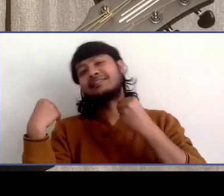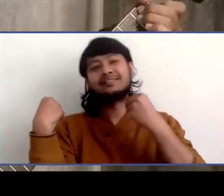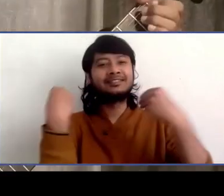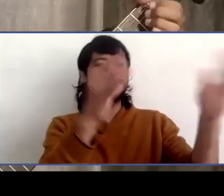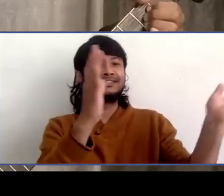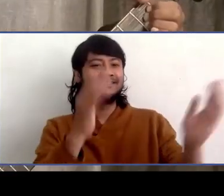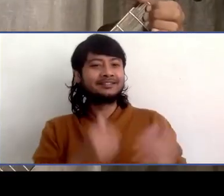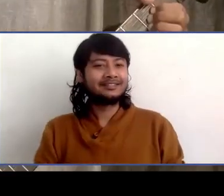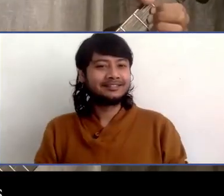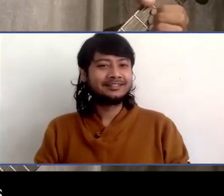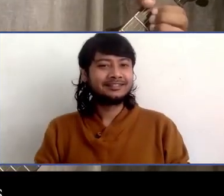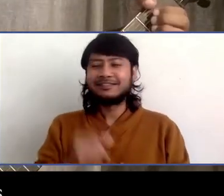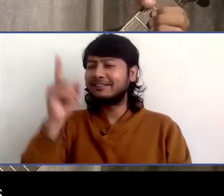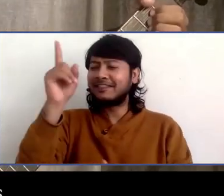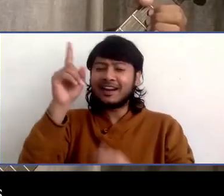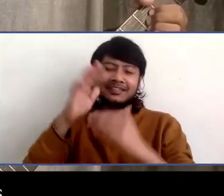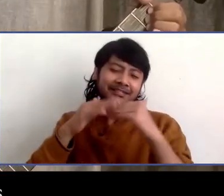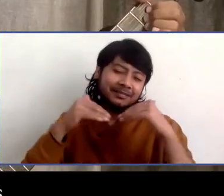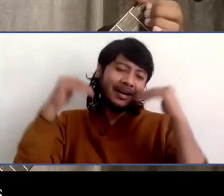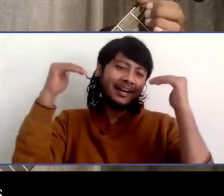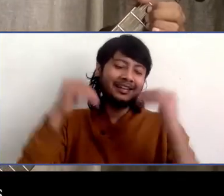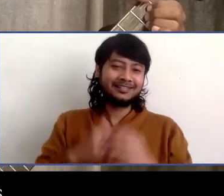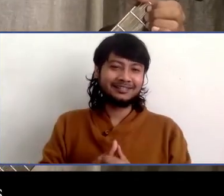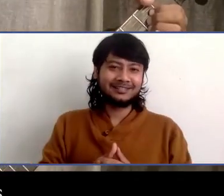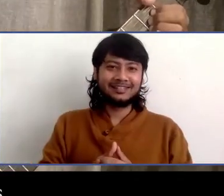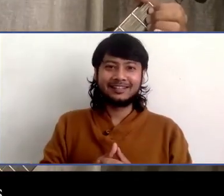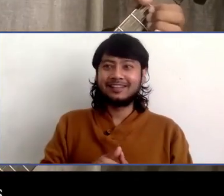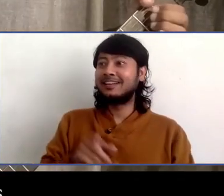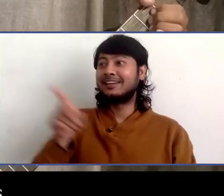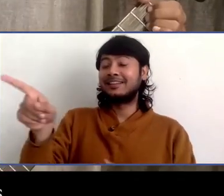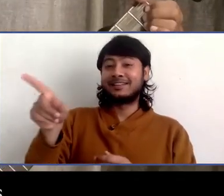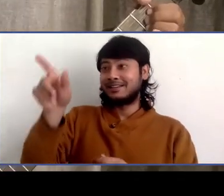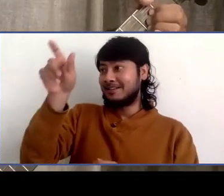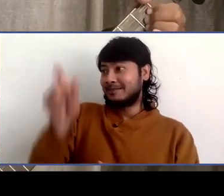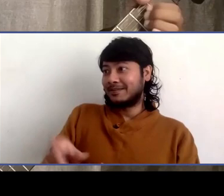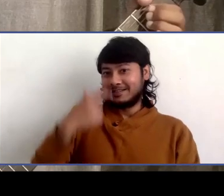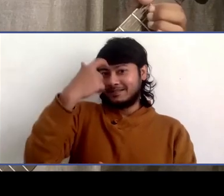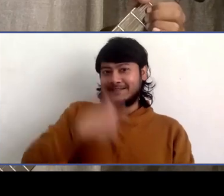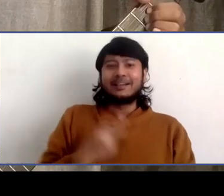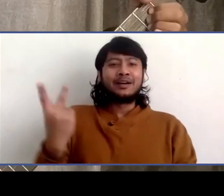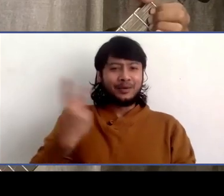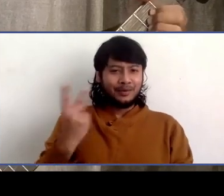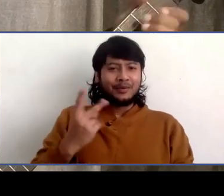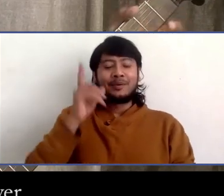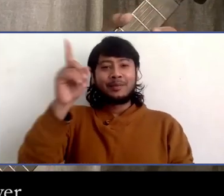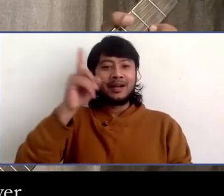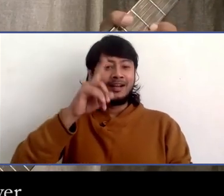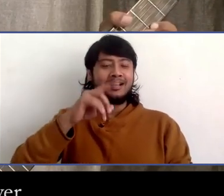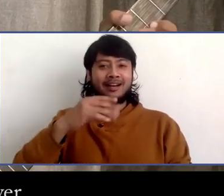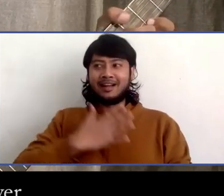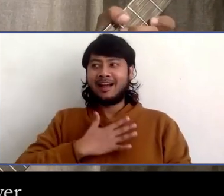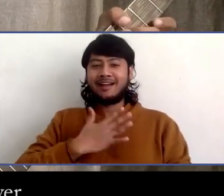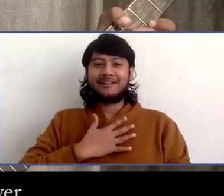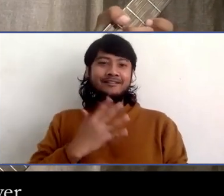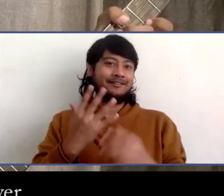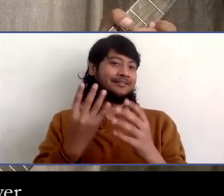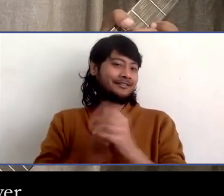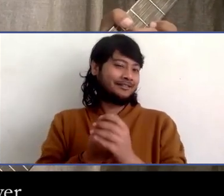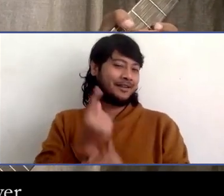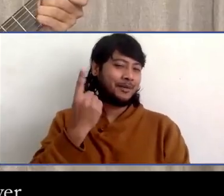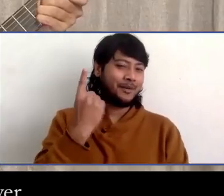पे. हम दो जिस्म एक जान है, तेरा नाम